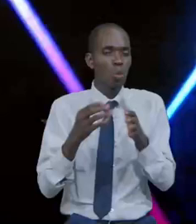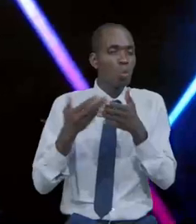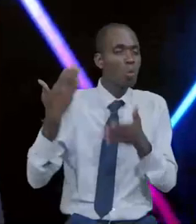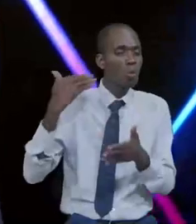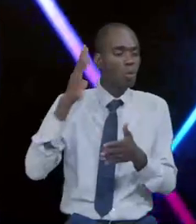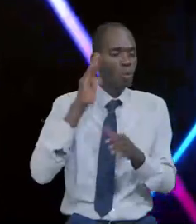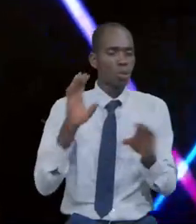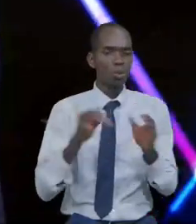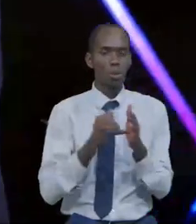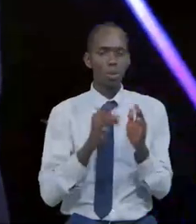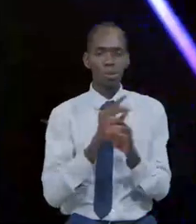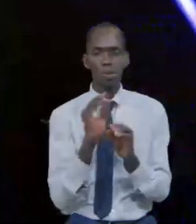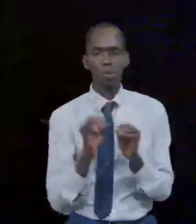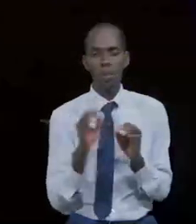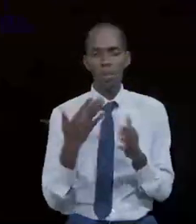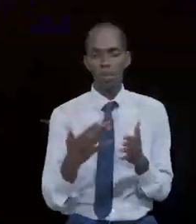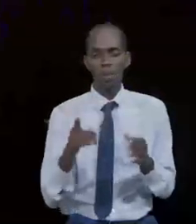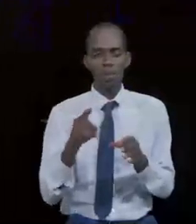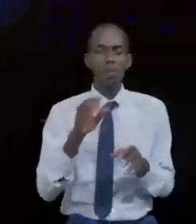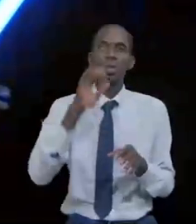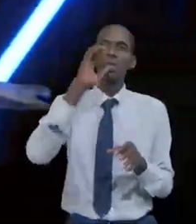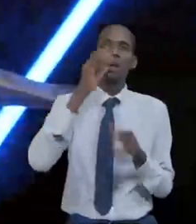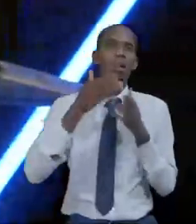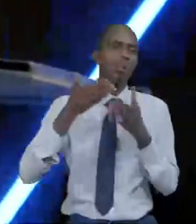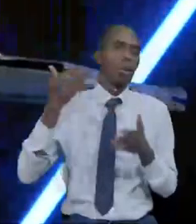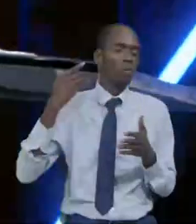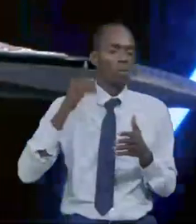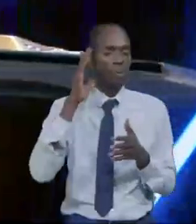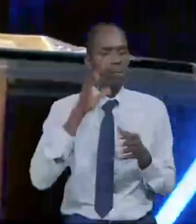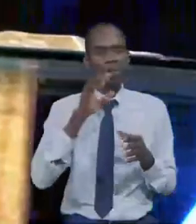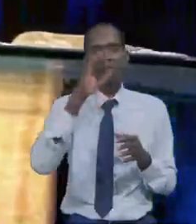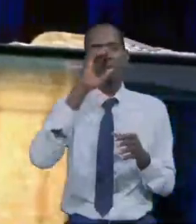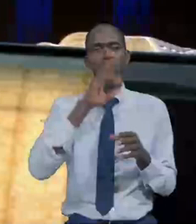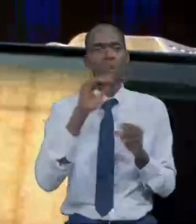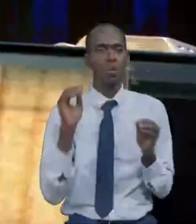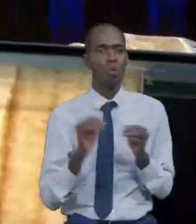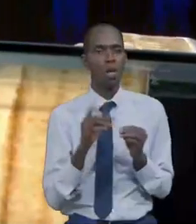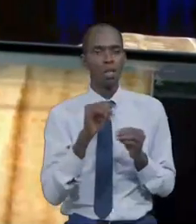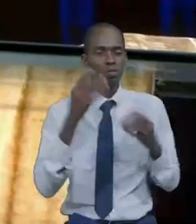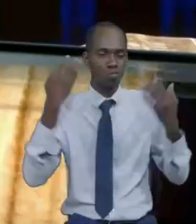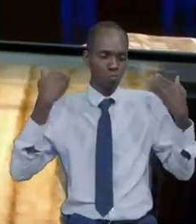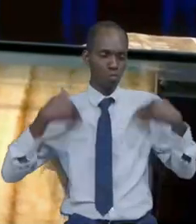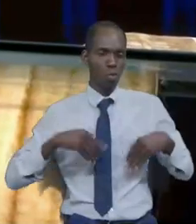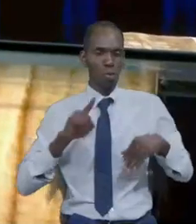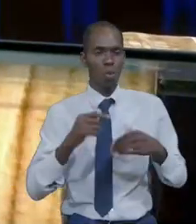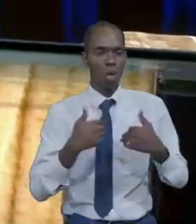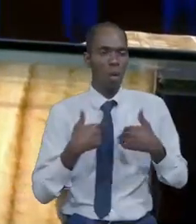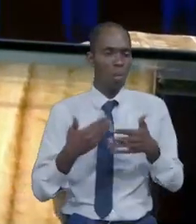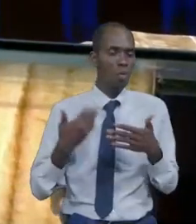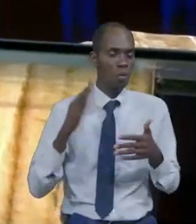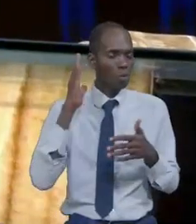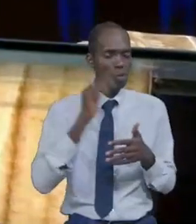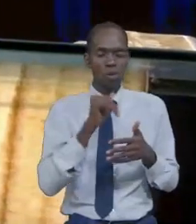il ne doit plus le faire. Ce qu'il bouvait, il ne doit plus le boire. Et les mauvais habits qu'il portait, il ne les porte